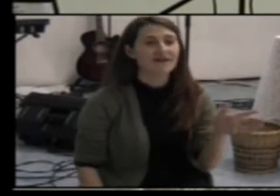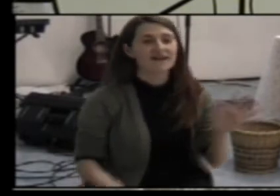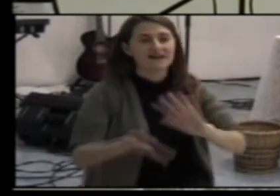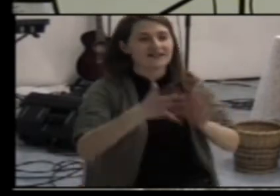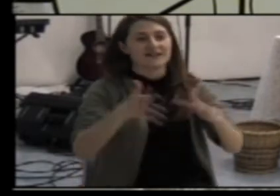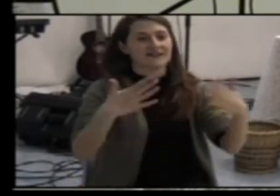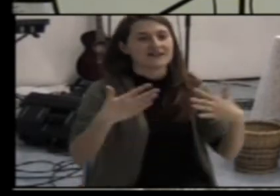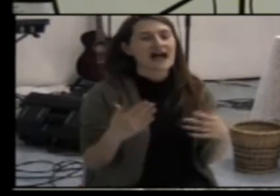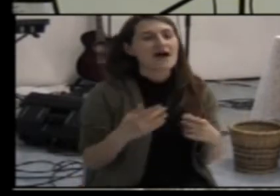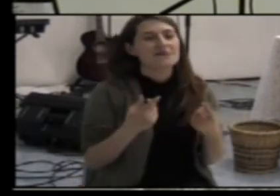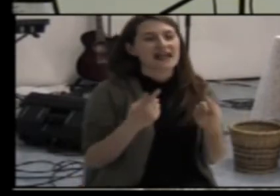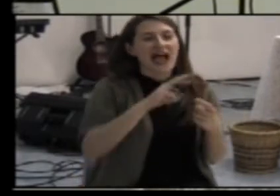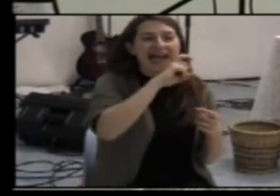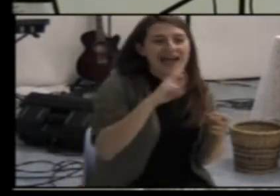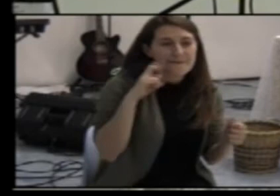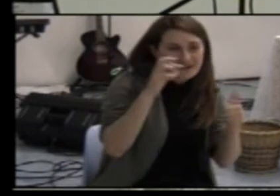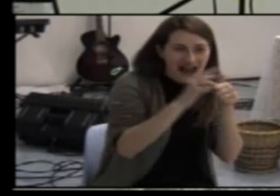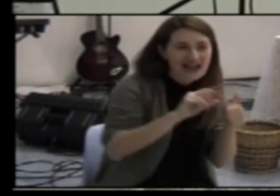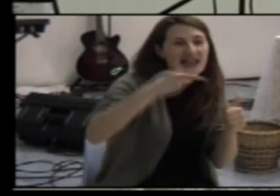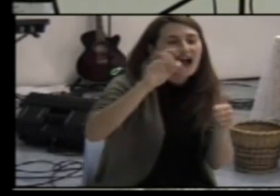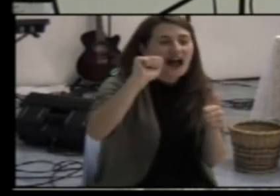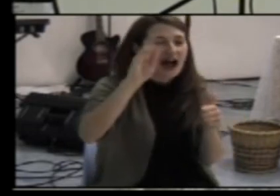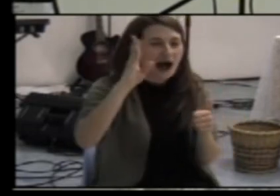Ma quel patto era stato fatto con l'inganno.